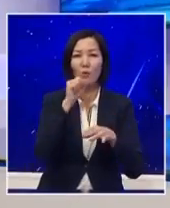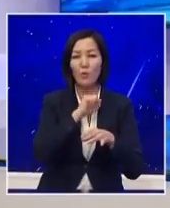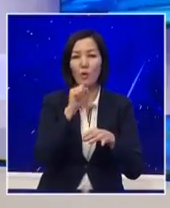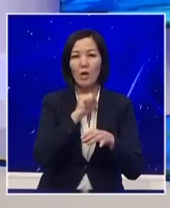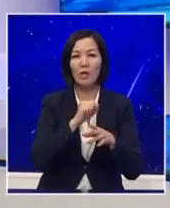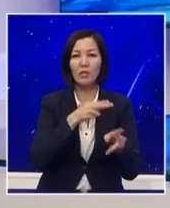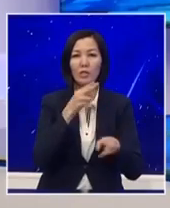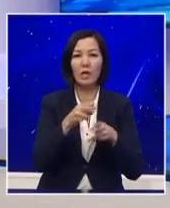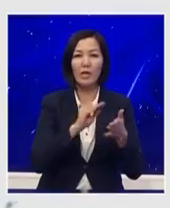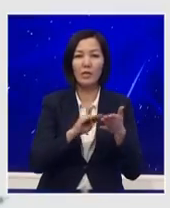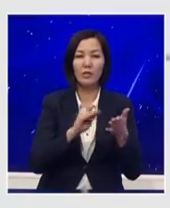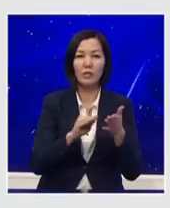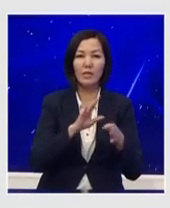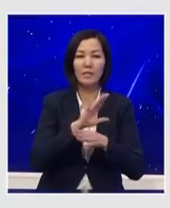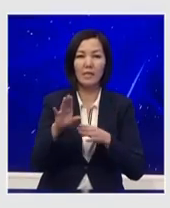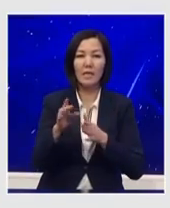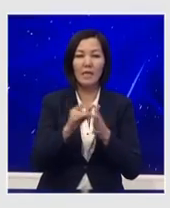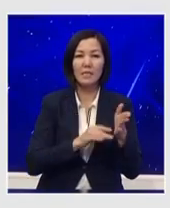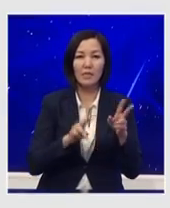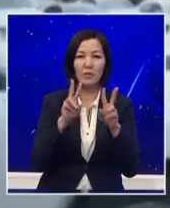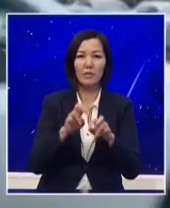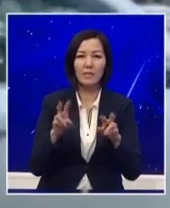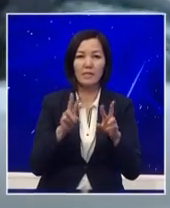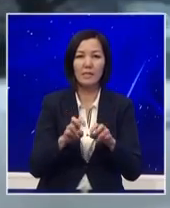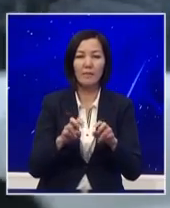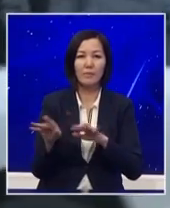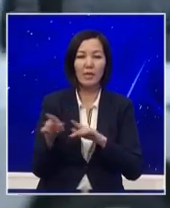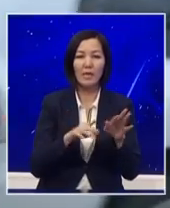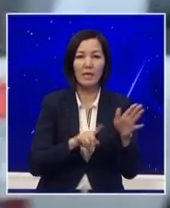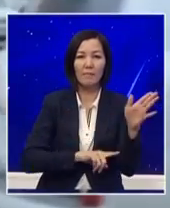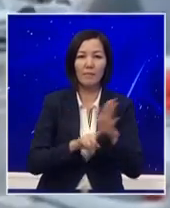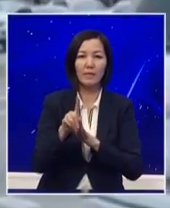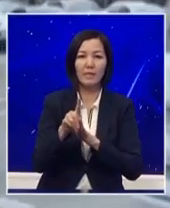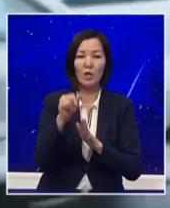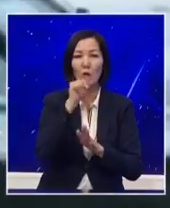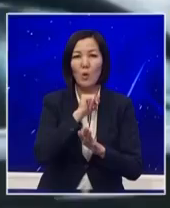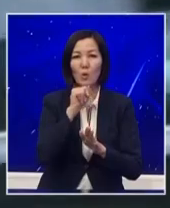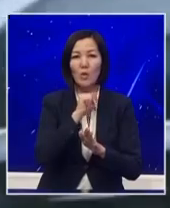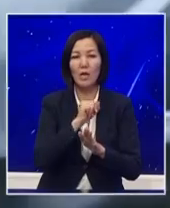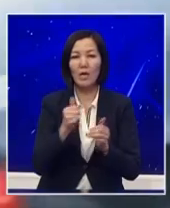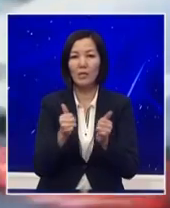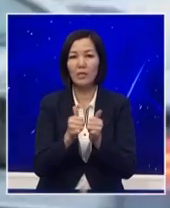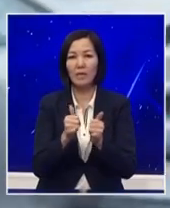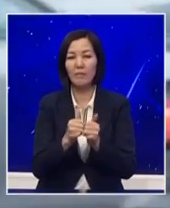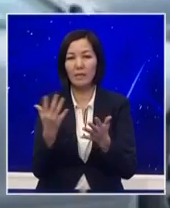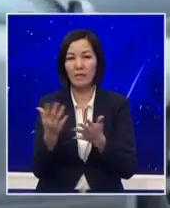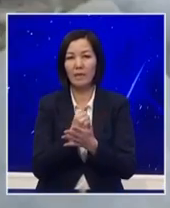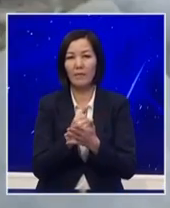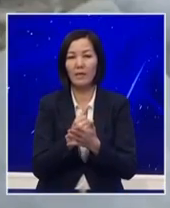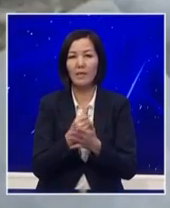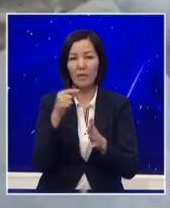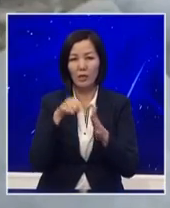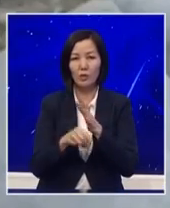жазады. Полиция қызметі бірден іздеу шараларын бастады. Көп ұзамай көлік ұрланған аумаққа жақын маңнан тапқан.